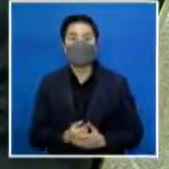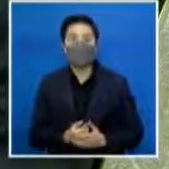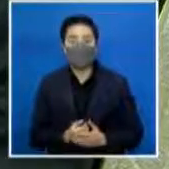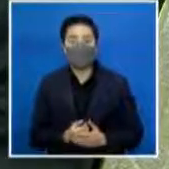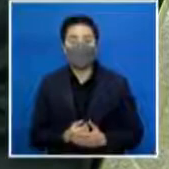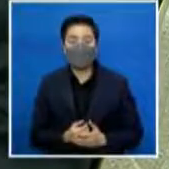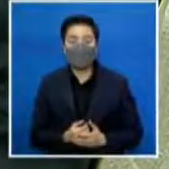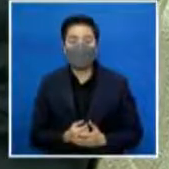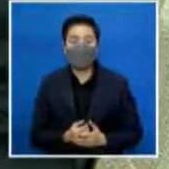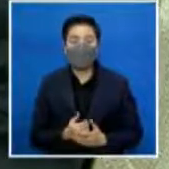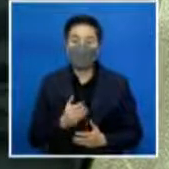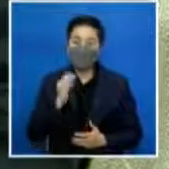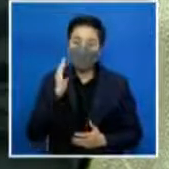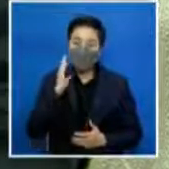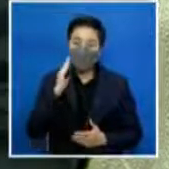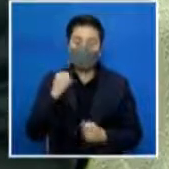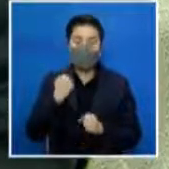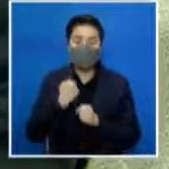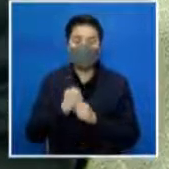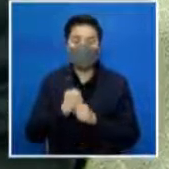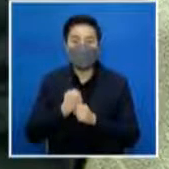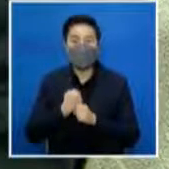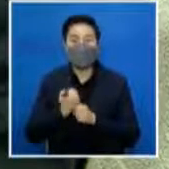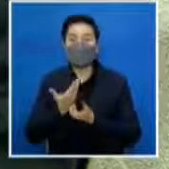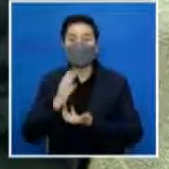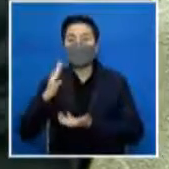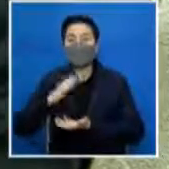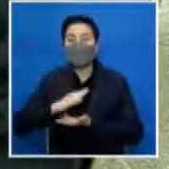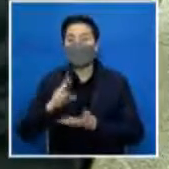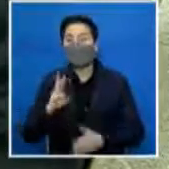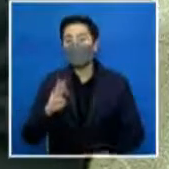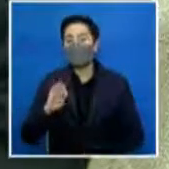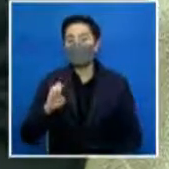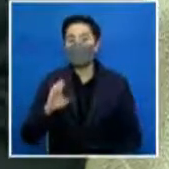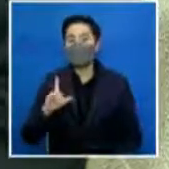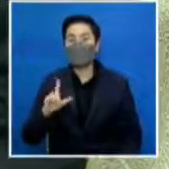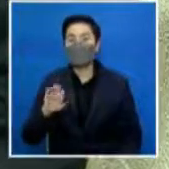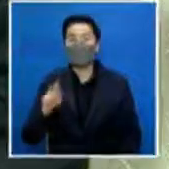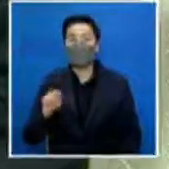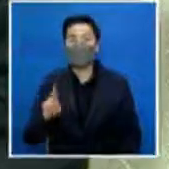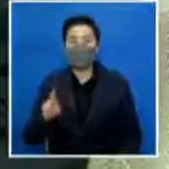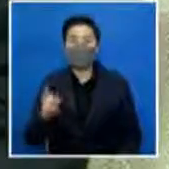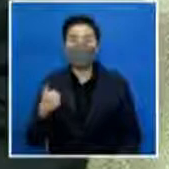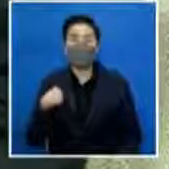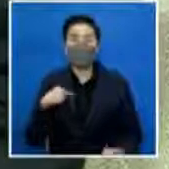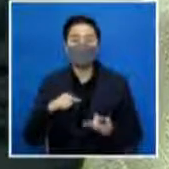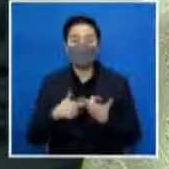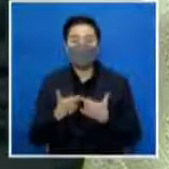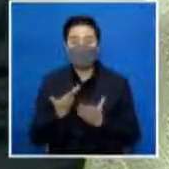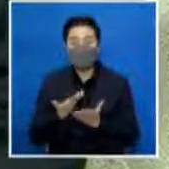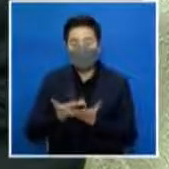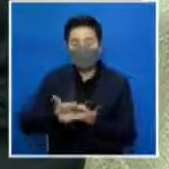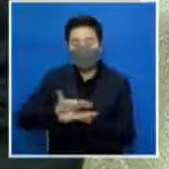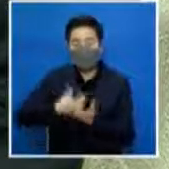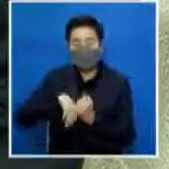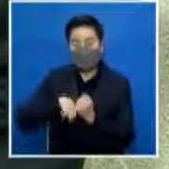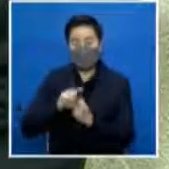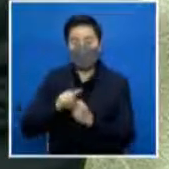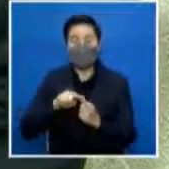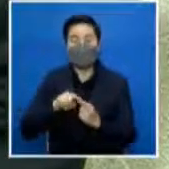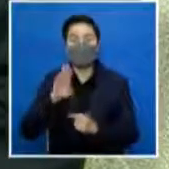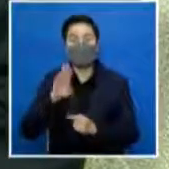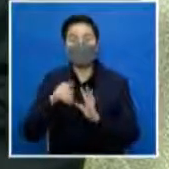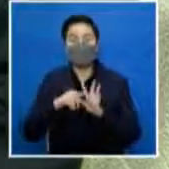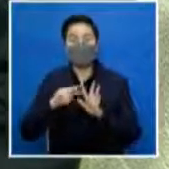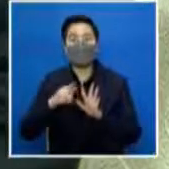มนาคมแห่งชาติและคุณวิชิตจันทานุสรศิริ ผู้สื่อข่าวเศรษฐกิจหนังสือพิมพ์บางกอกโพส